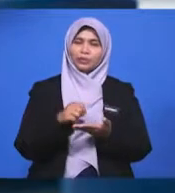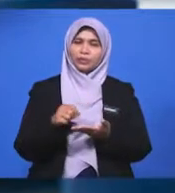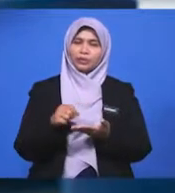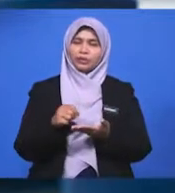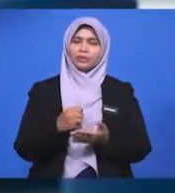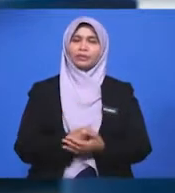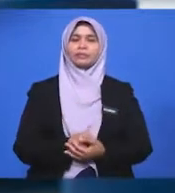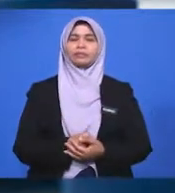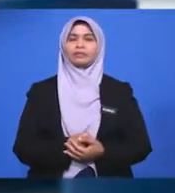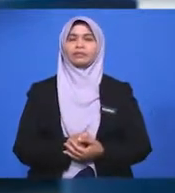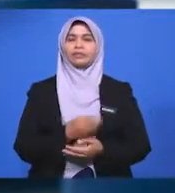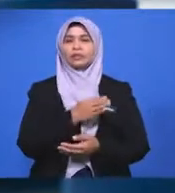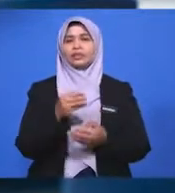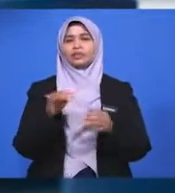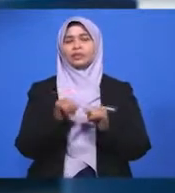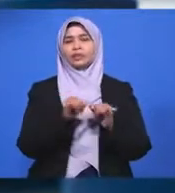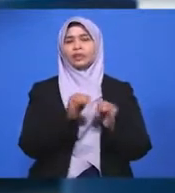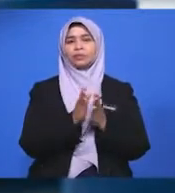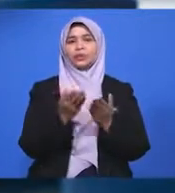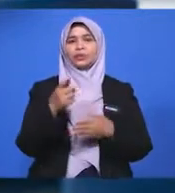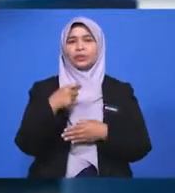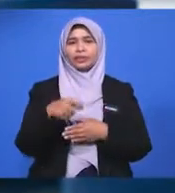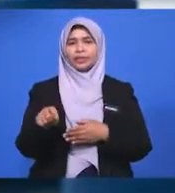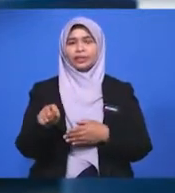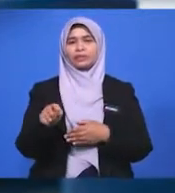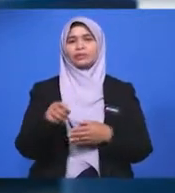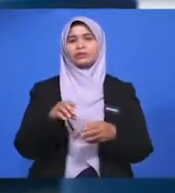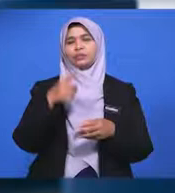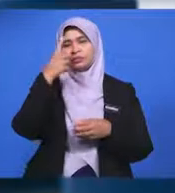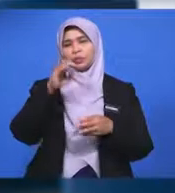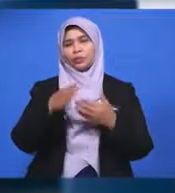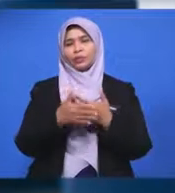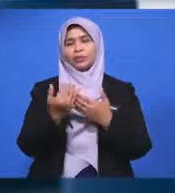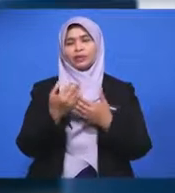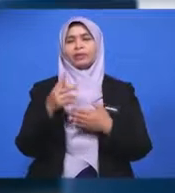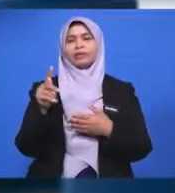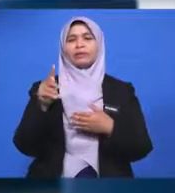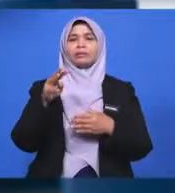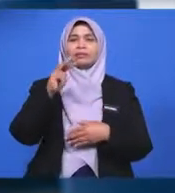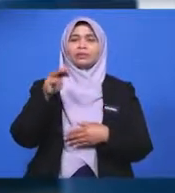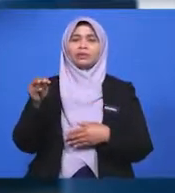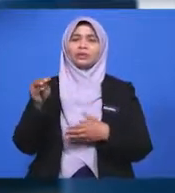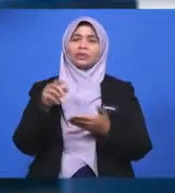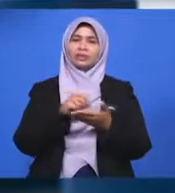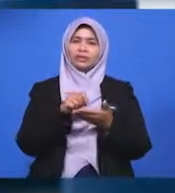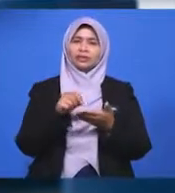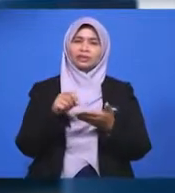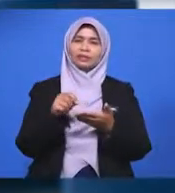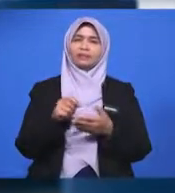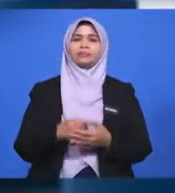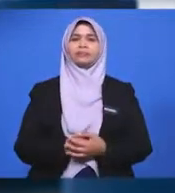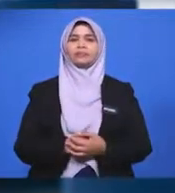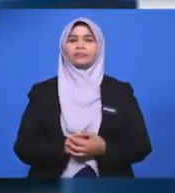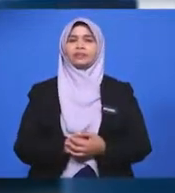catatan serta buku teks. Ini untuk memudahkan murid-murid mencatat isi